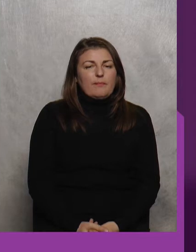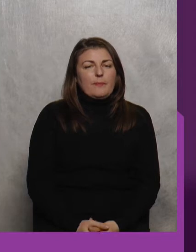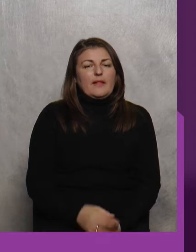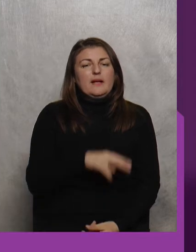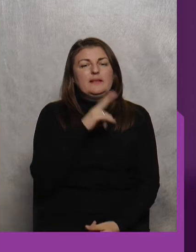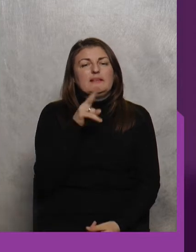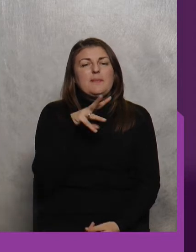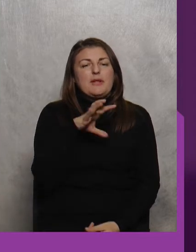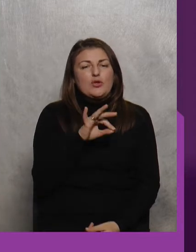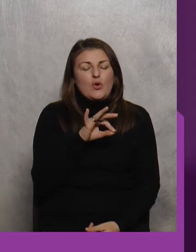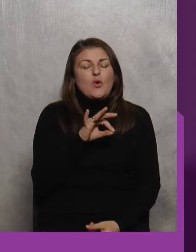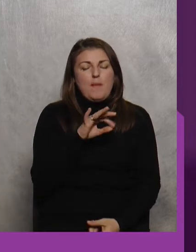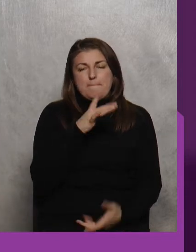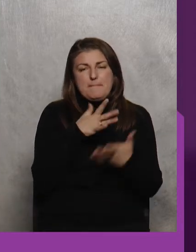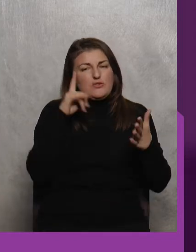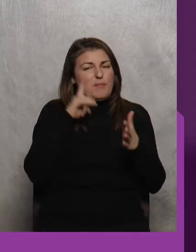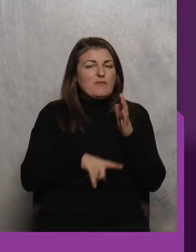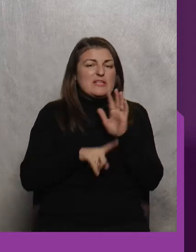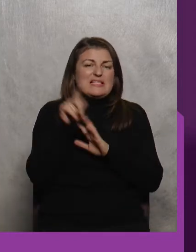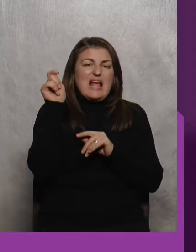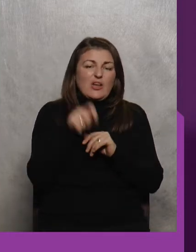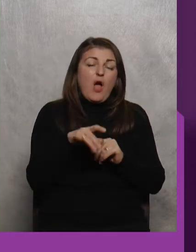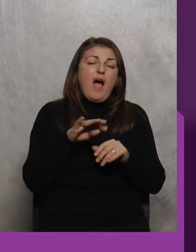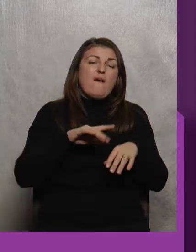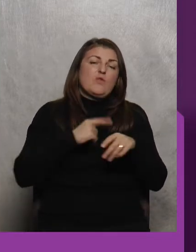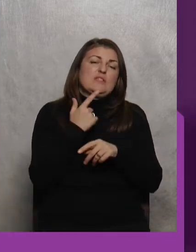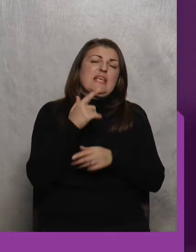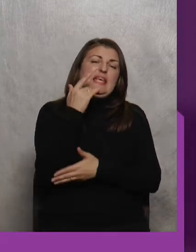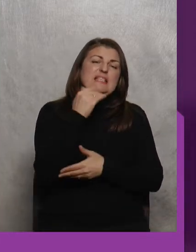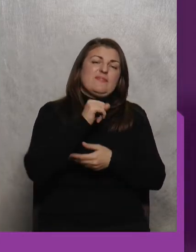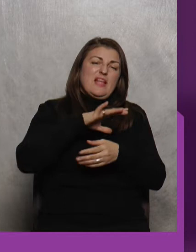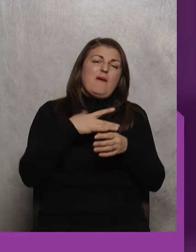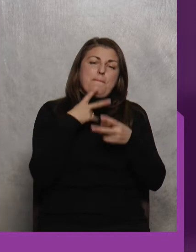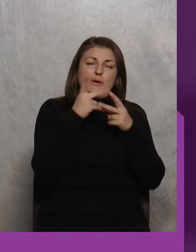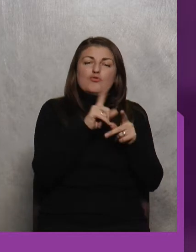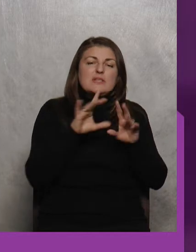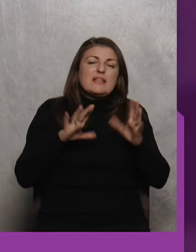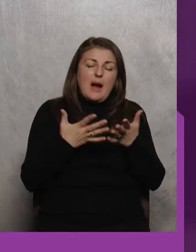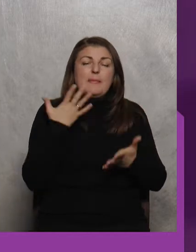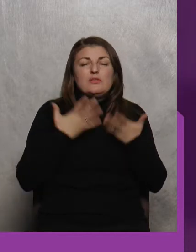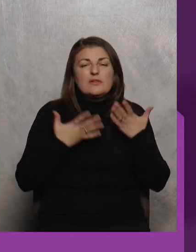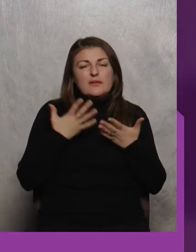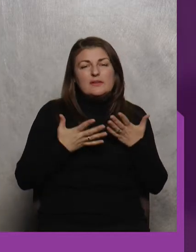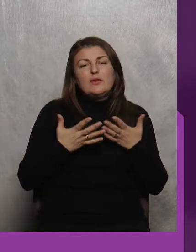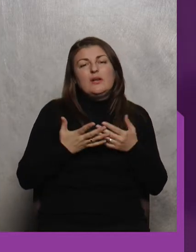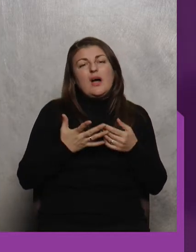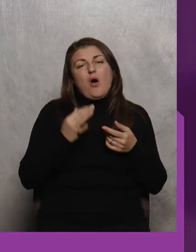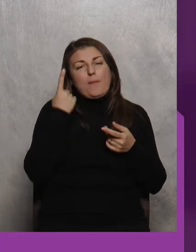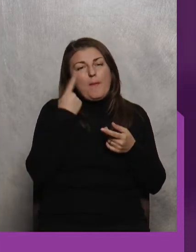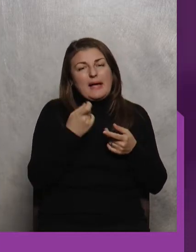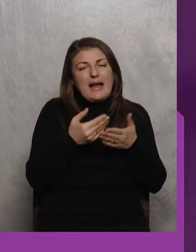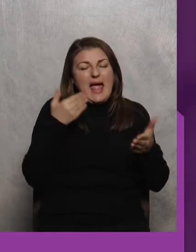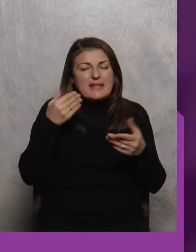Дмитро Луцишин більш впевнено стартанув, але знову кість віддав. Ми бачимо, що щось трапилось. Напевно, у